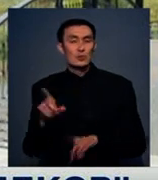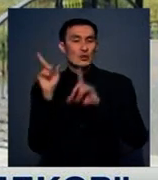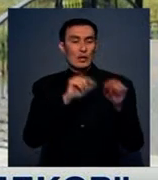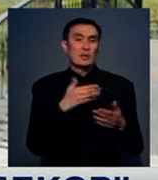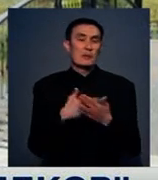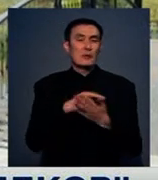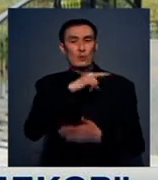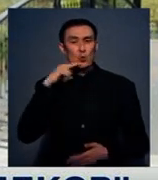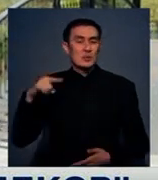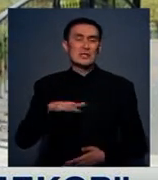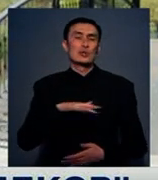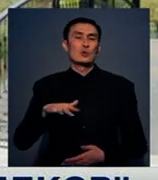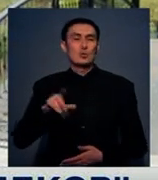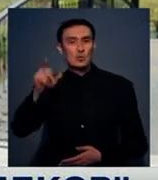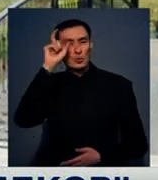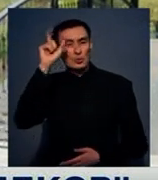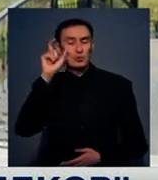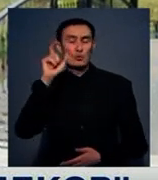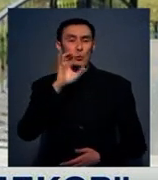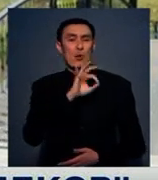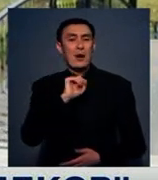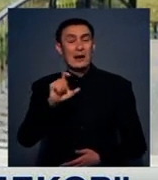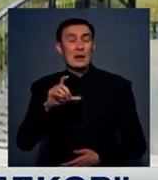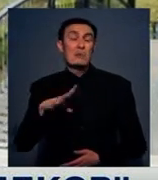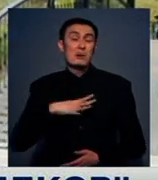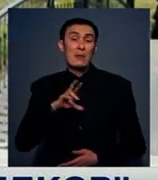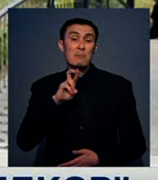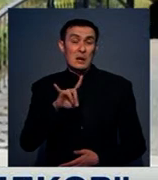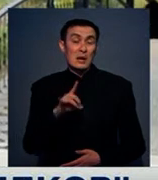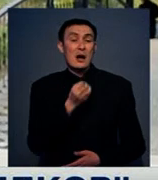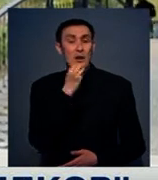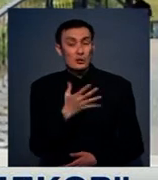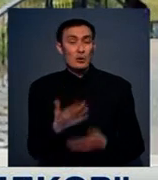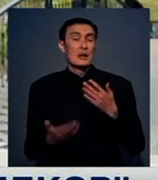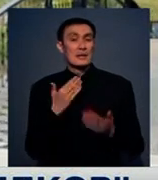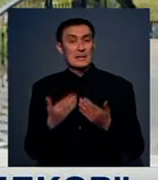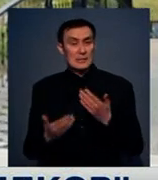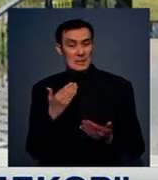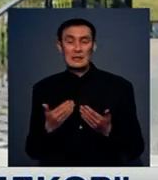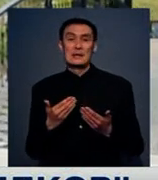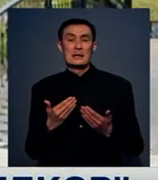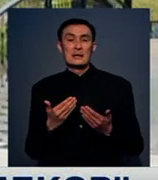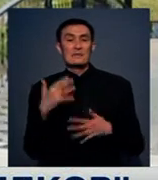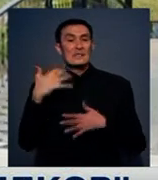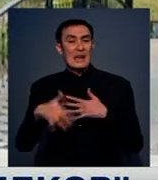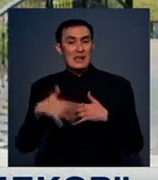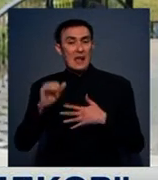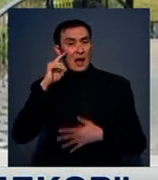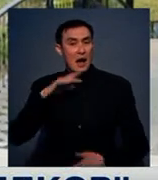в Турцию, в Дубай. Было бы хорошо, если вот